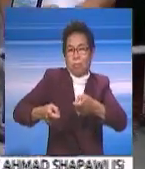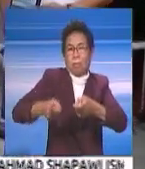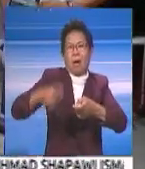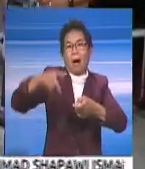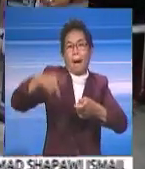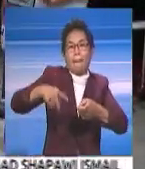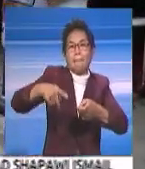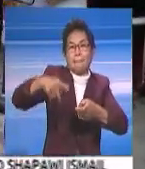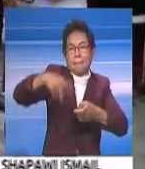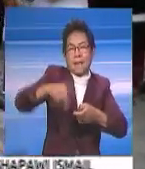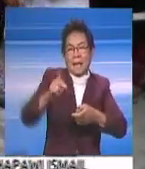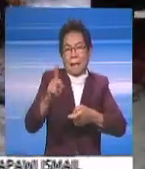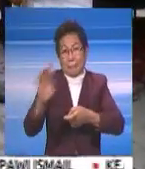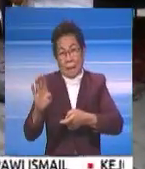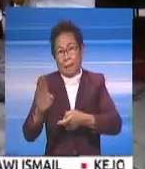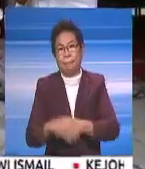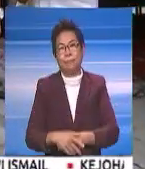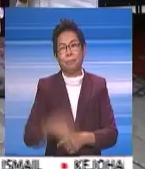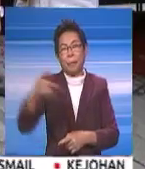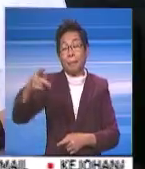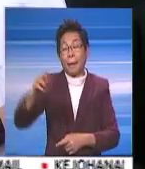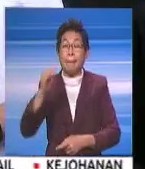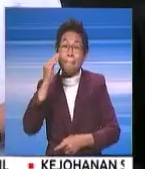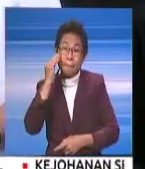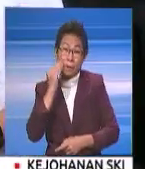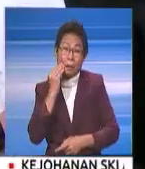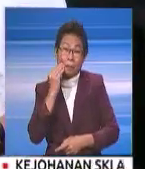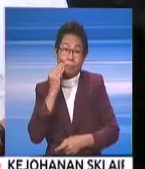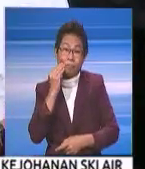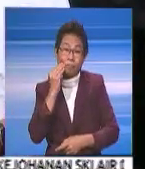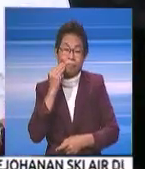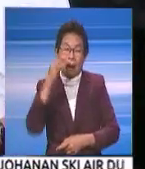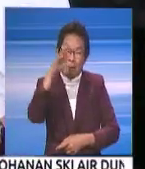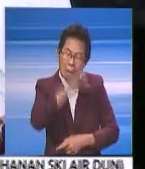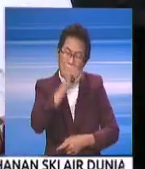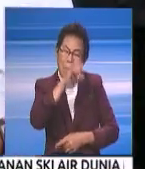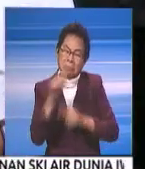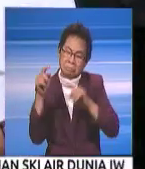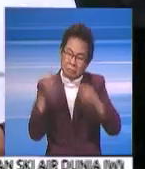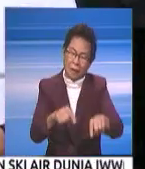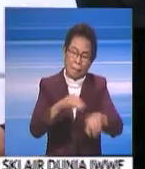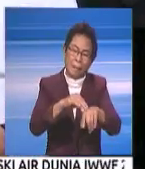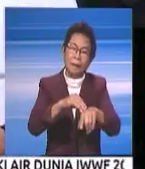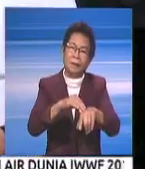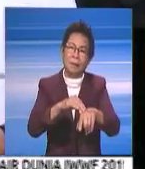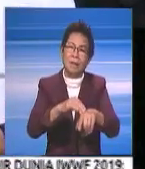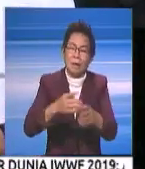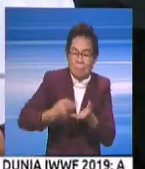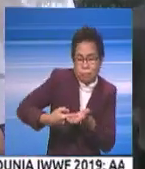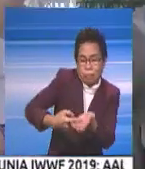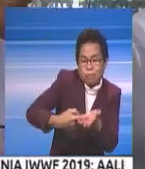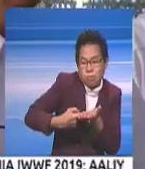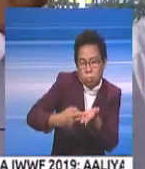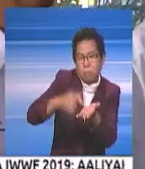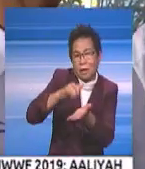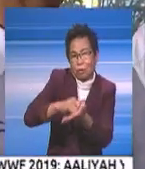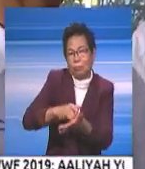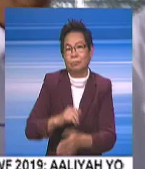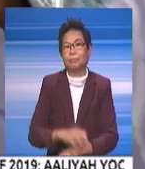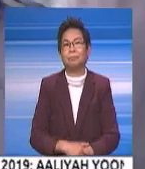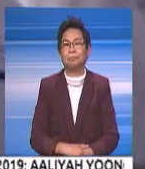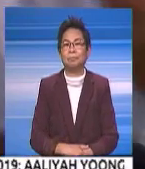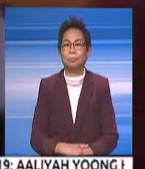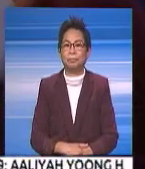Kampung Baru PKB. Perdana Menteri Tun Dr. Mahathir Mohamad dijangka hadir pada sesi town hall tersebut.